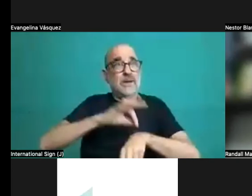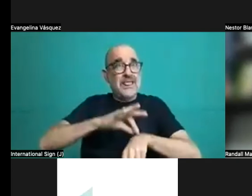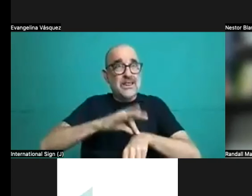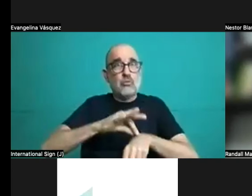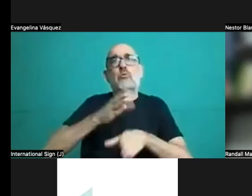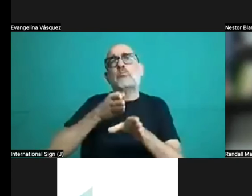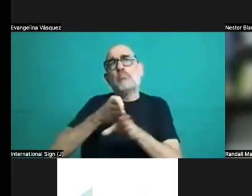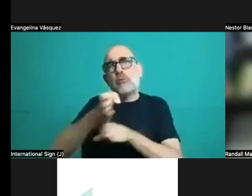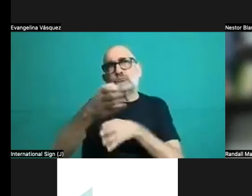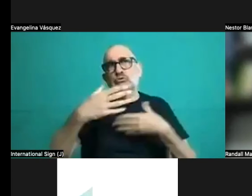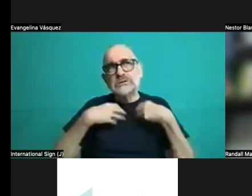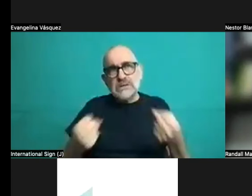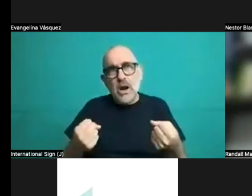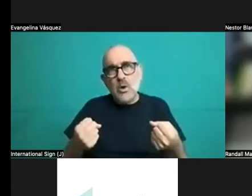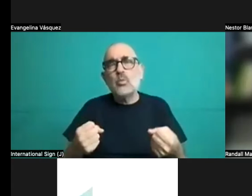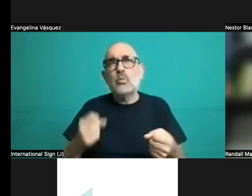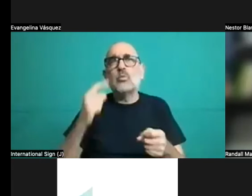plus humaine.